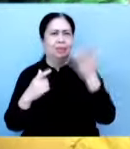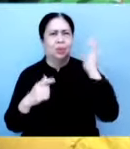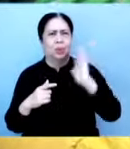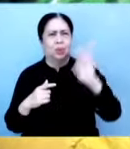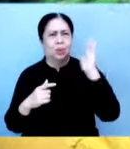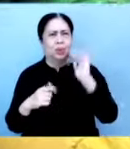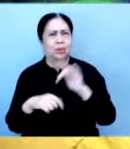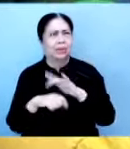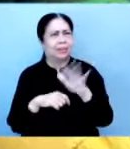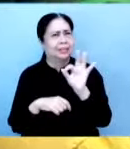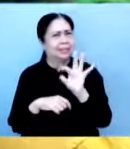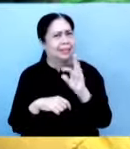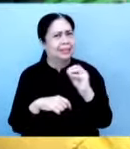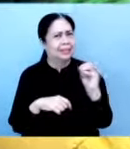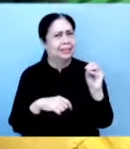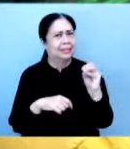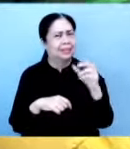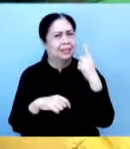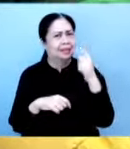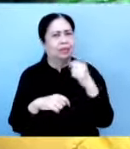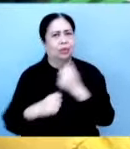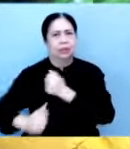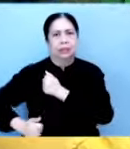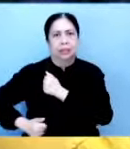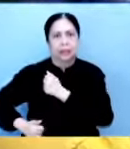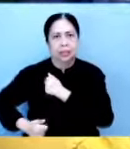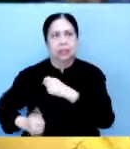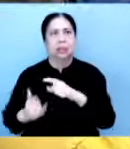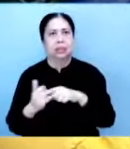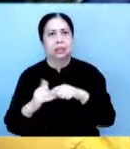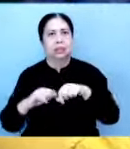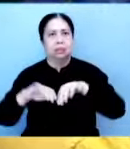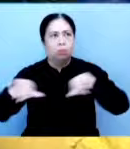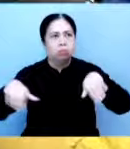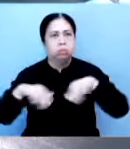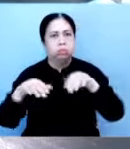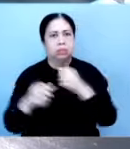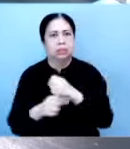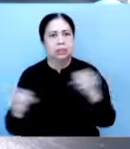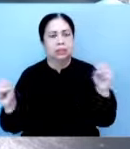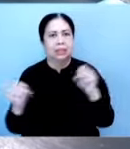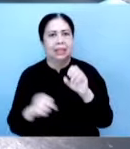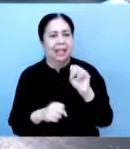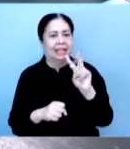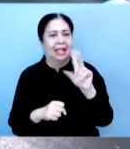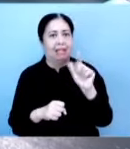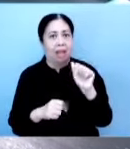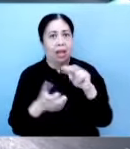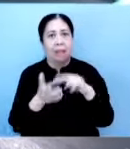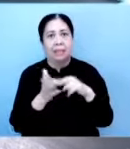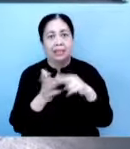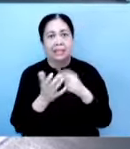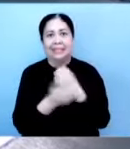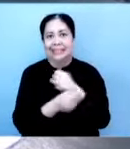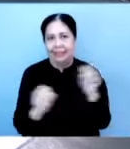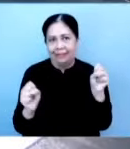early 1900 sa mga militar mga mcky yun pala ang ibig sabihin ng salv via no Salva sinasalba